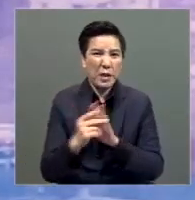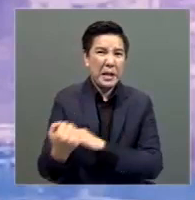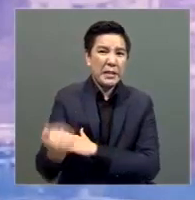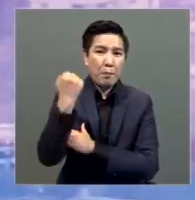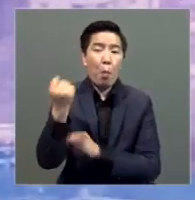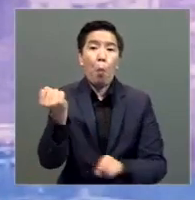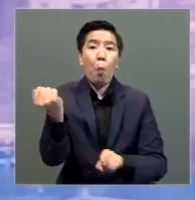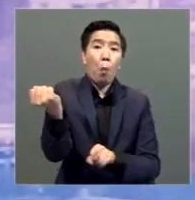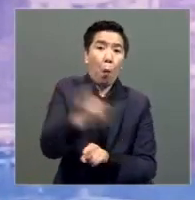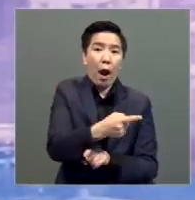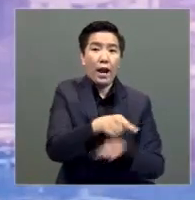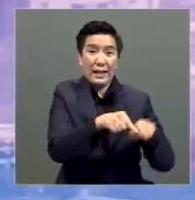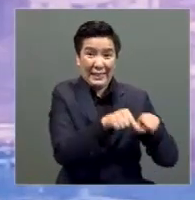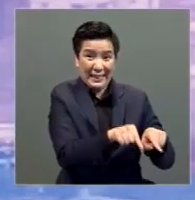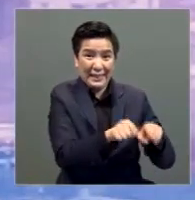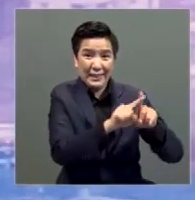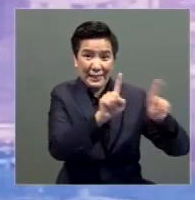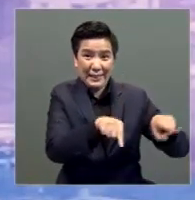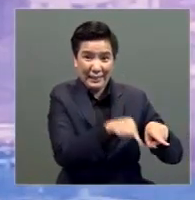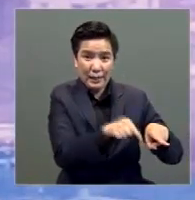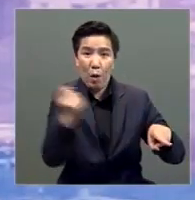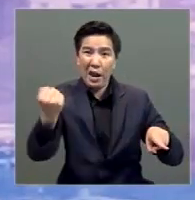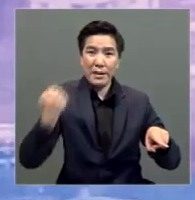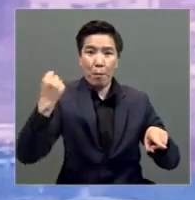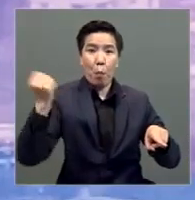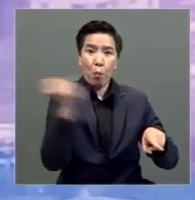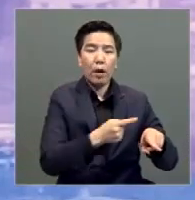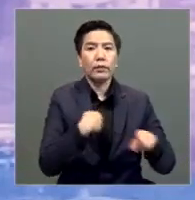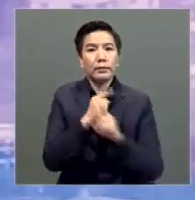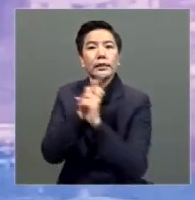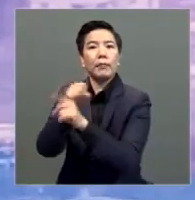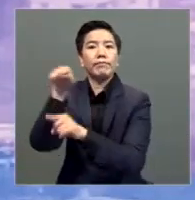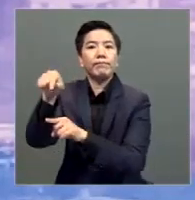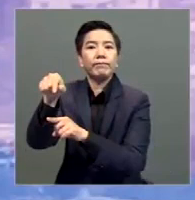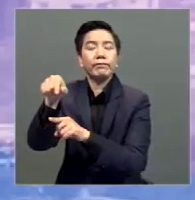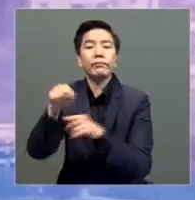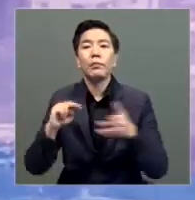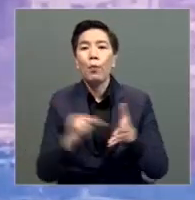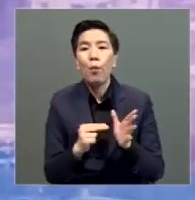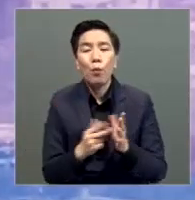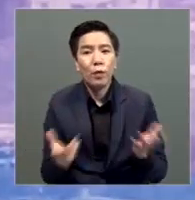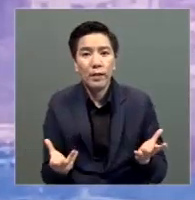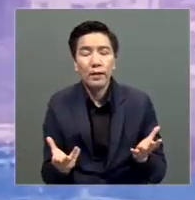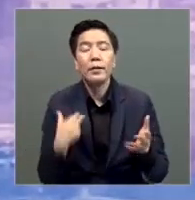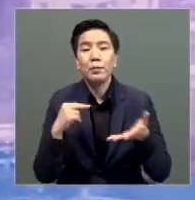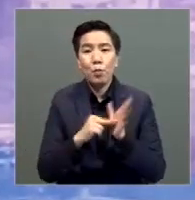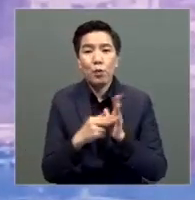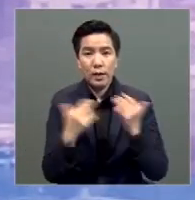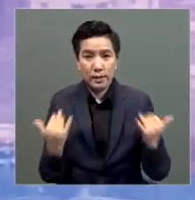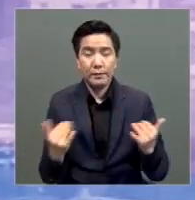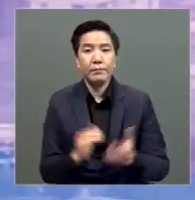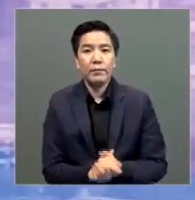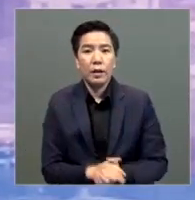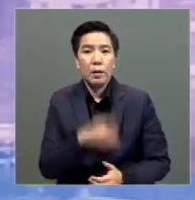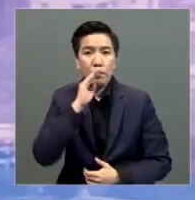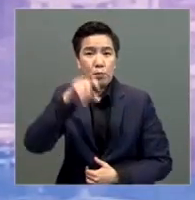าที่ว่ามาเนี่ยก็ให้ปฏิบัติไปตามนั้นหมายความว่ายังไงก็หมายความว่าเ